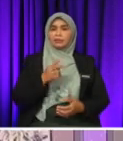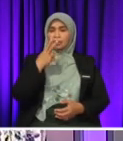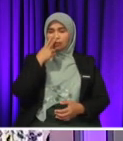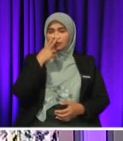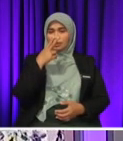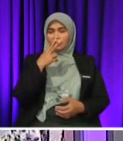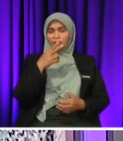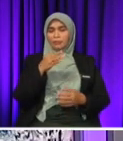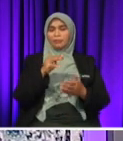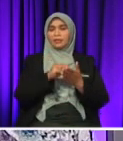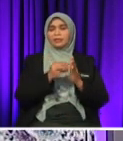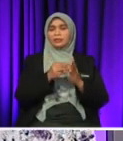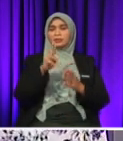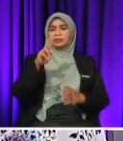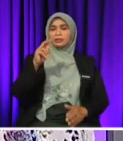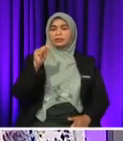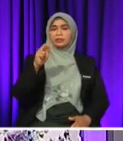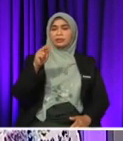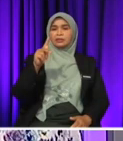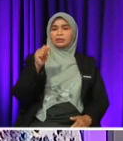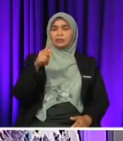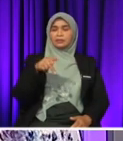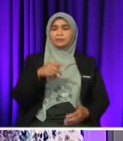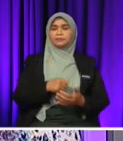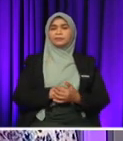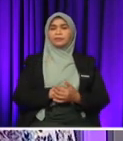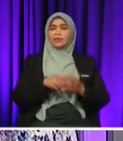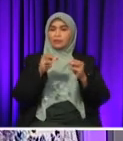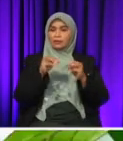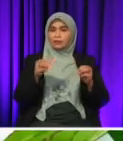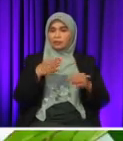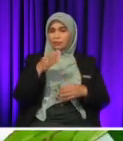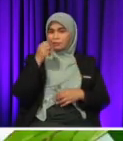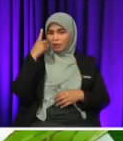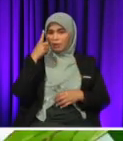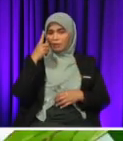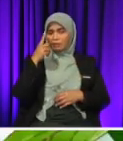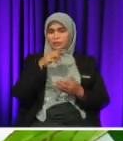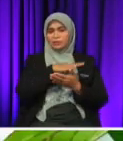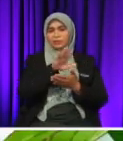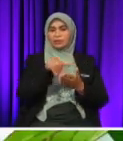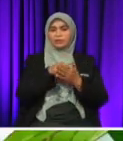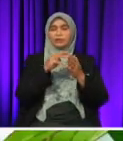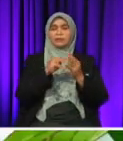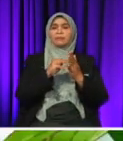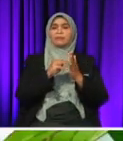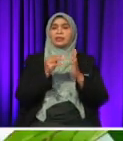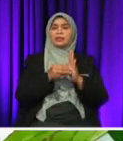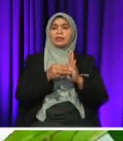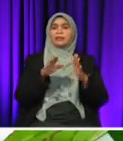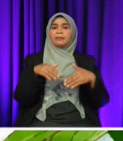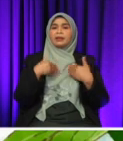maksud rangka baik jadi murid sudah paham semua maksud Mari Kita uji murid-murid semua bagaimana